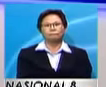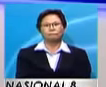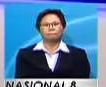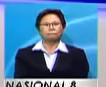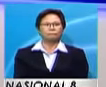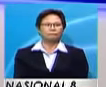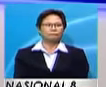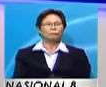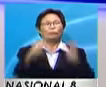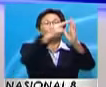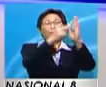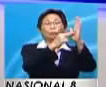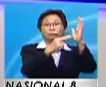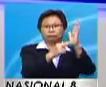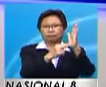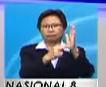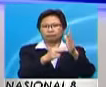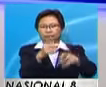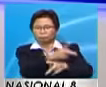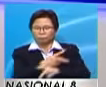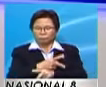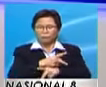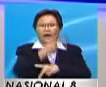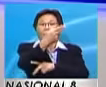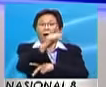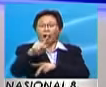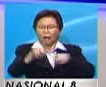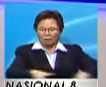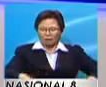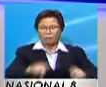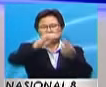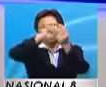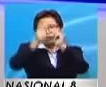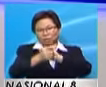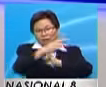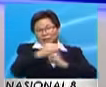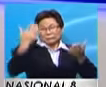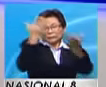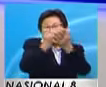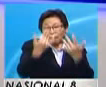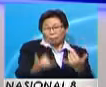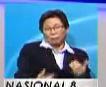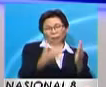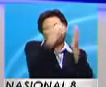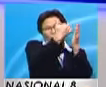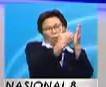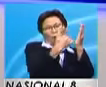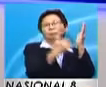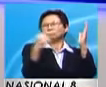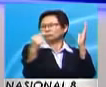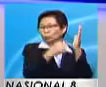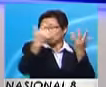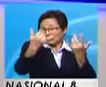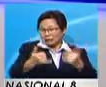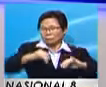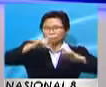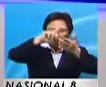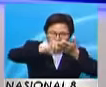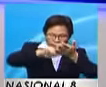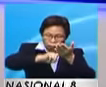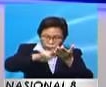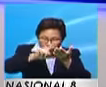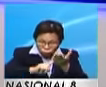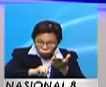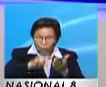yo yo undang-undang yang mengawal kanak-kanak akan dipindah dan stakat ini bekare mengenainya sedang diteliti